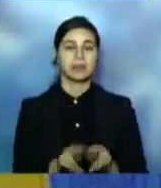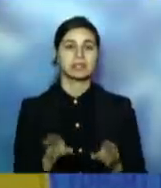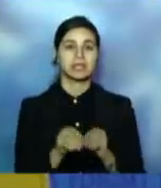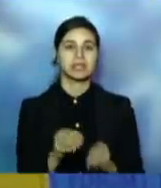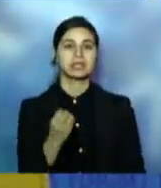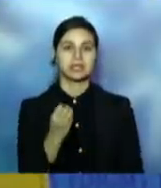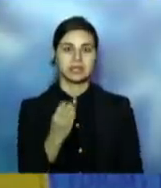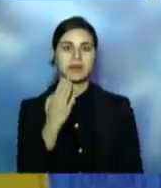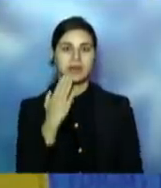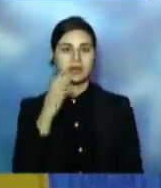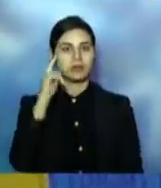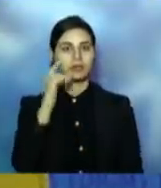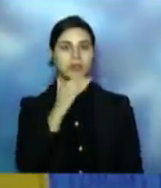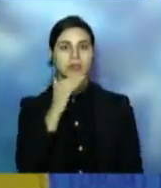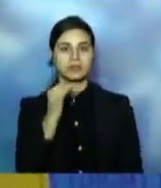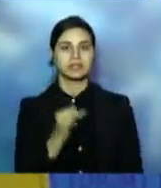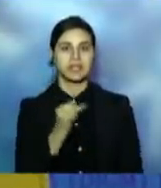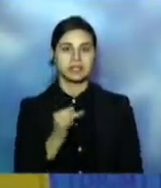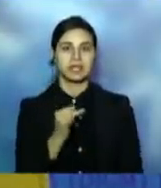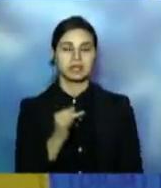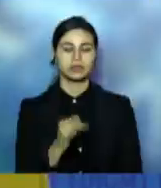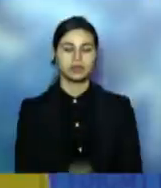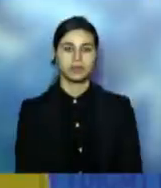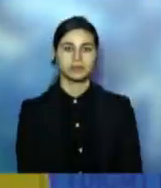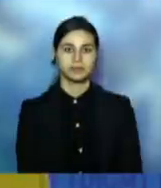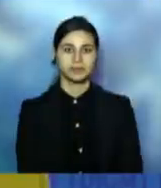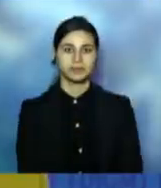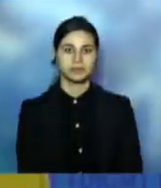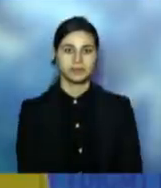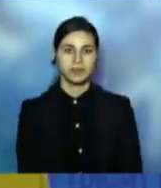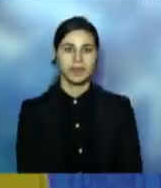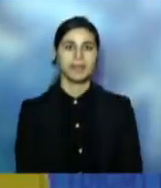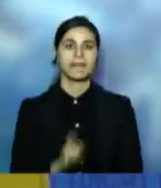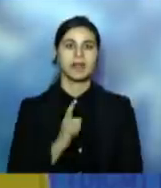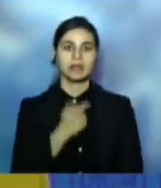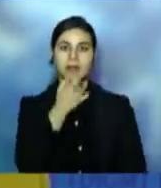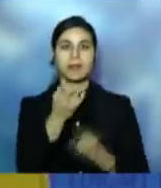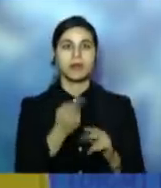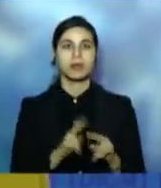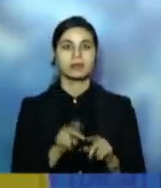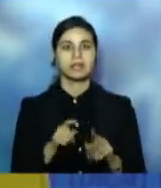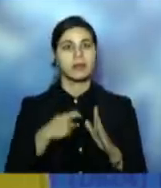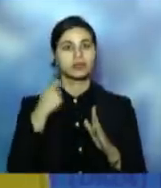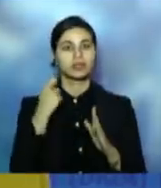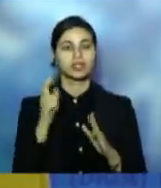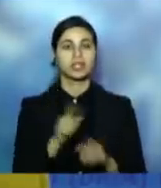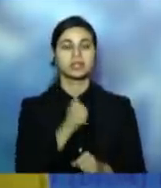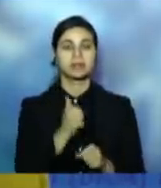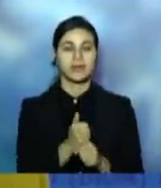კიდევ მართლა ვფიქრობ, ბევრი საინტერესო რამ ელოდება მაყურებელს ამ სიუჟეტში. და რაც